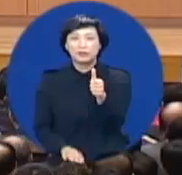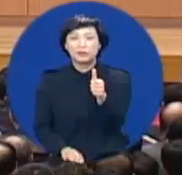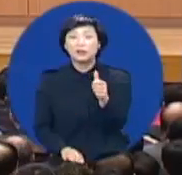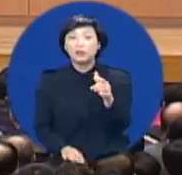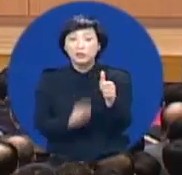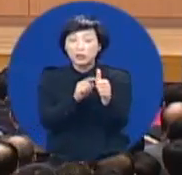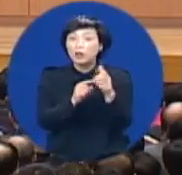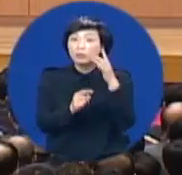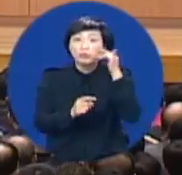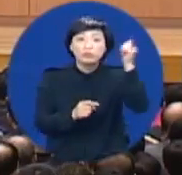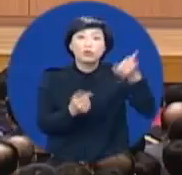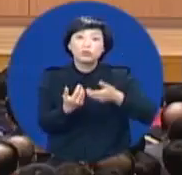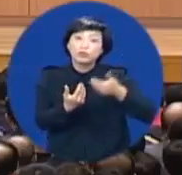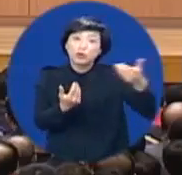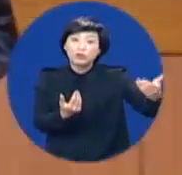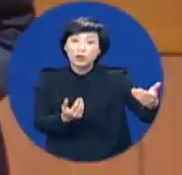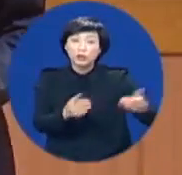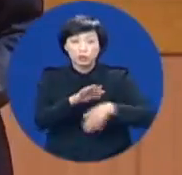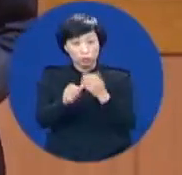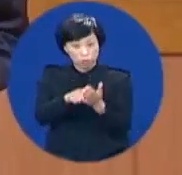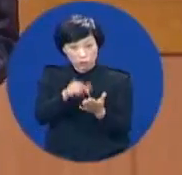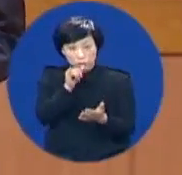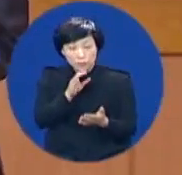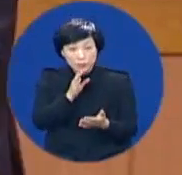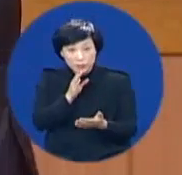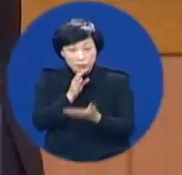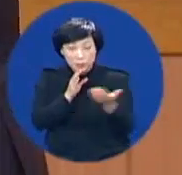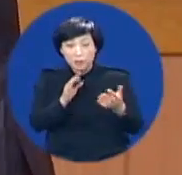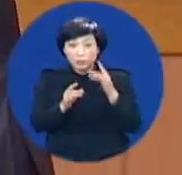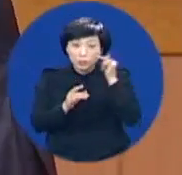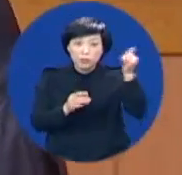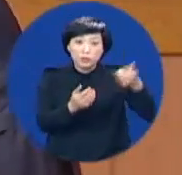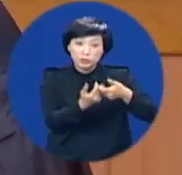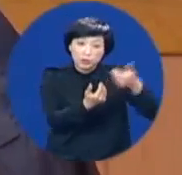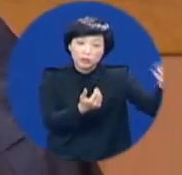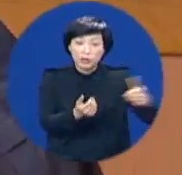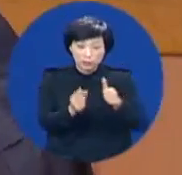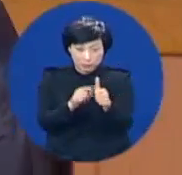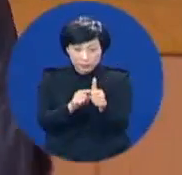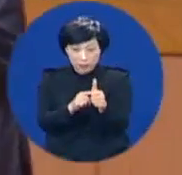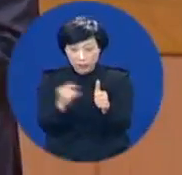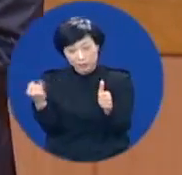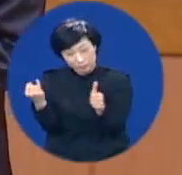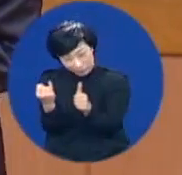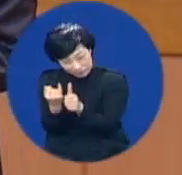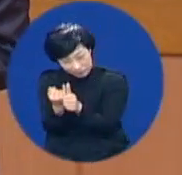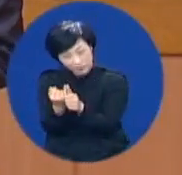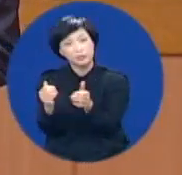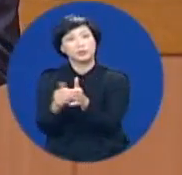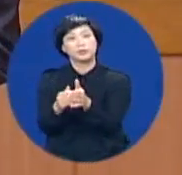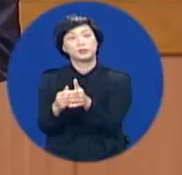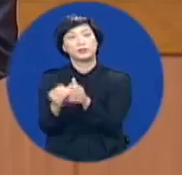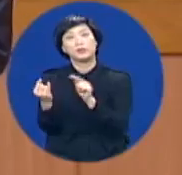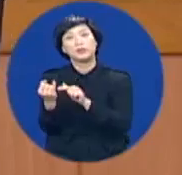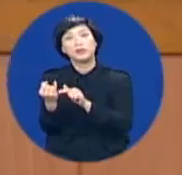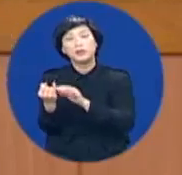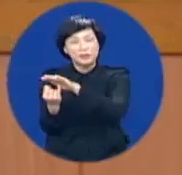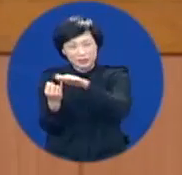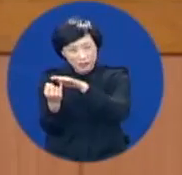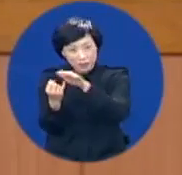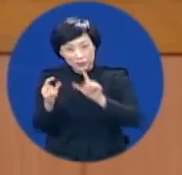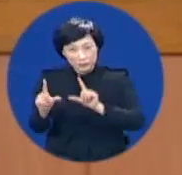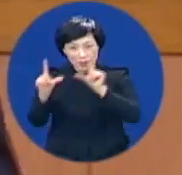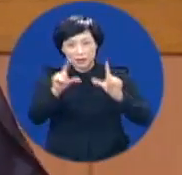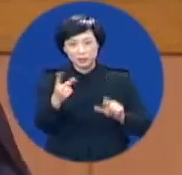부모를 떠난다고 했죠. 부모를 떠나자마자 여자 하나 사랑하고 살아요.